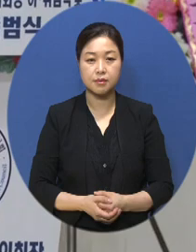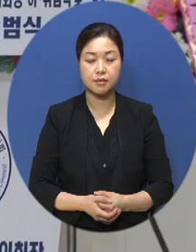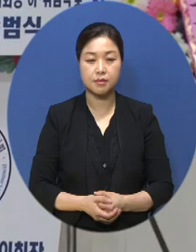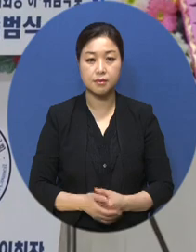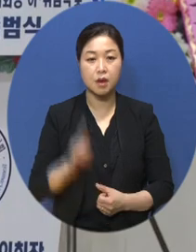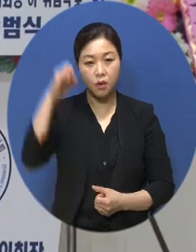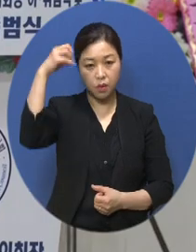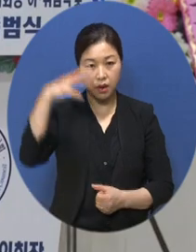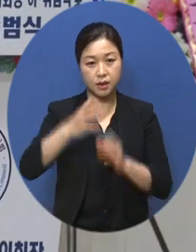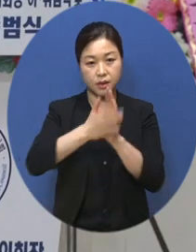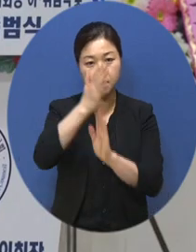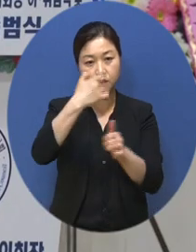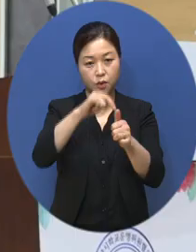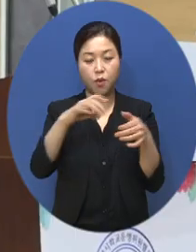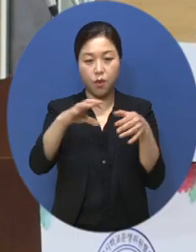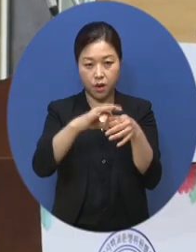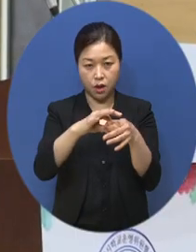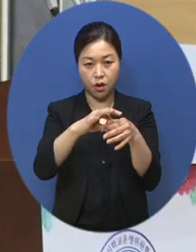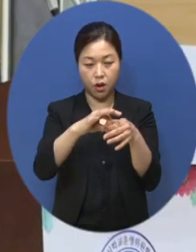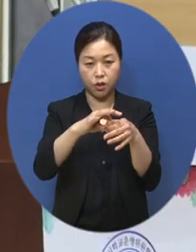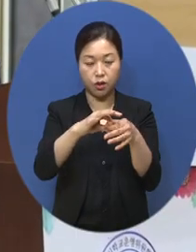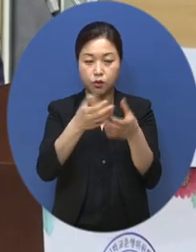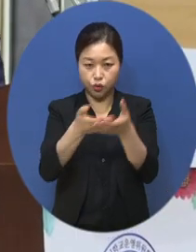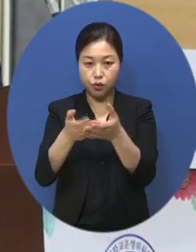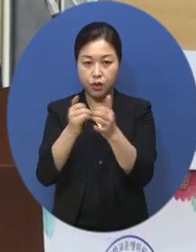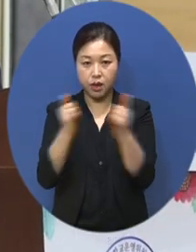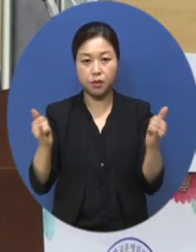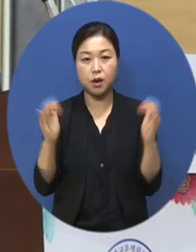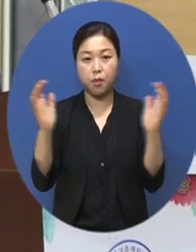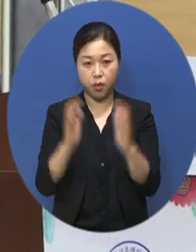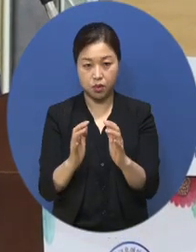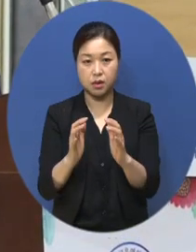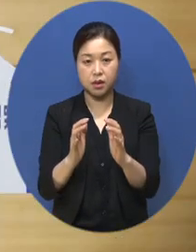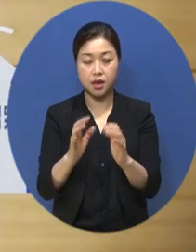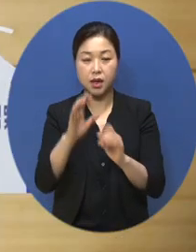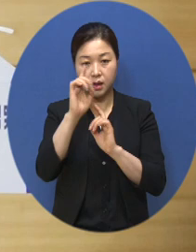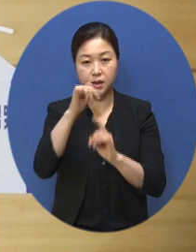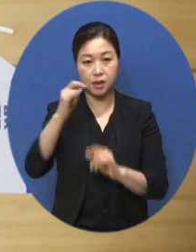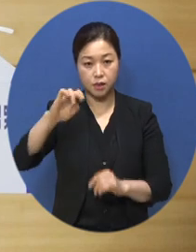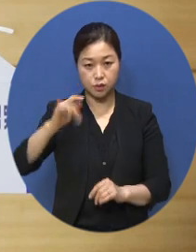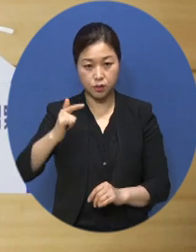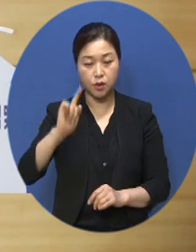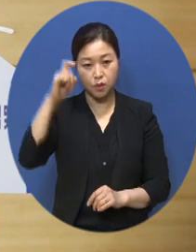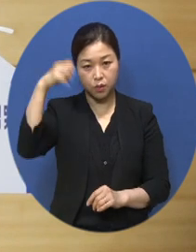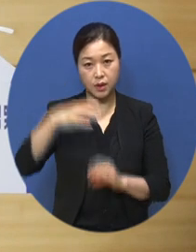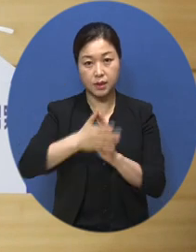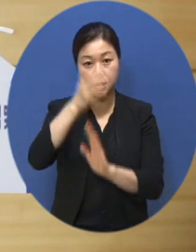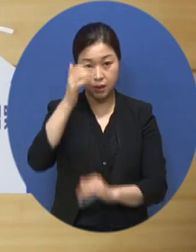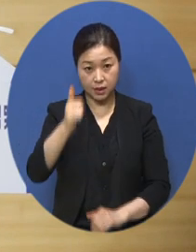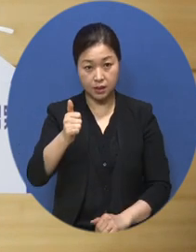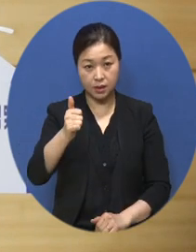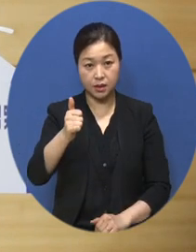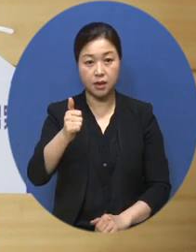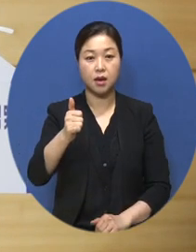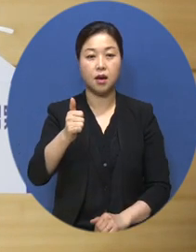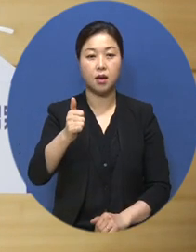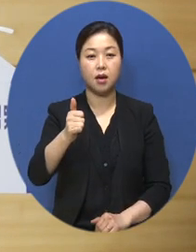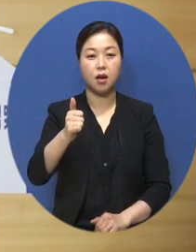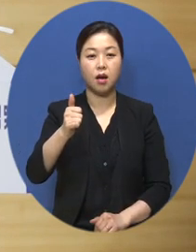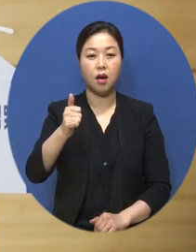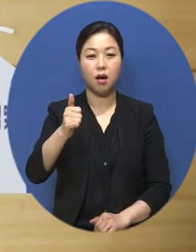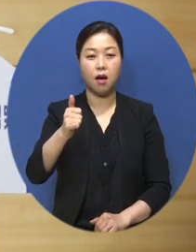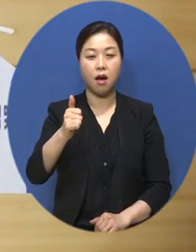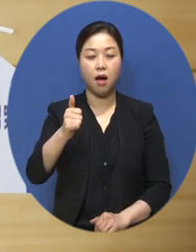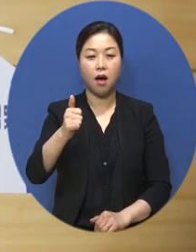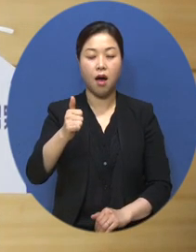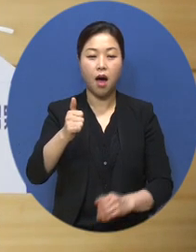고양시 교육 관련 주요 관계자들이 함께 모인 자리에서 이재준 고양시장은 고양시 학운협의 역할을